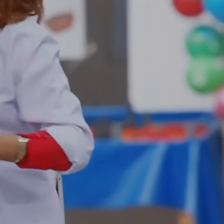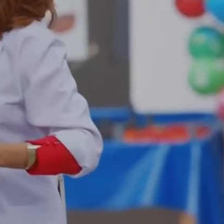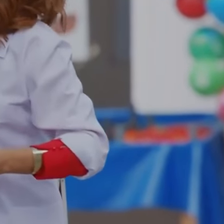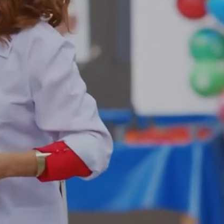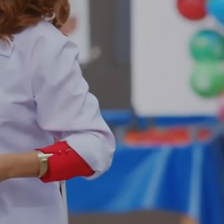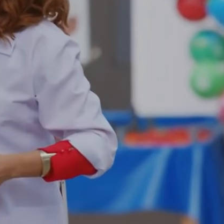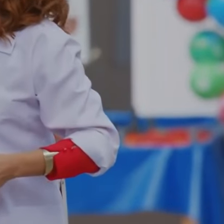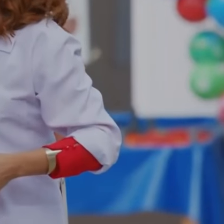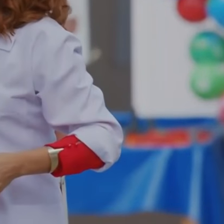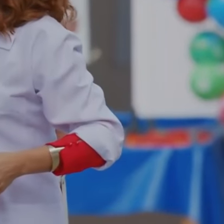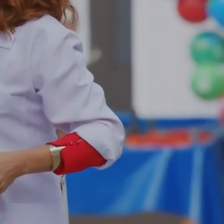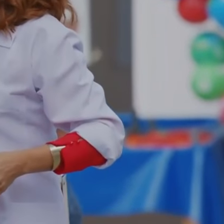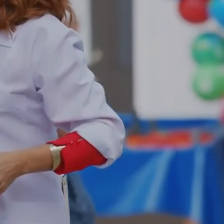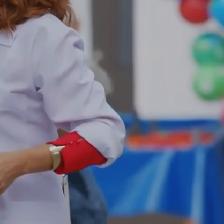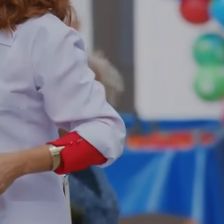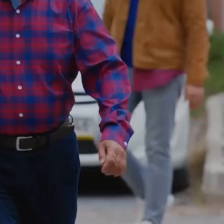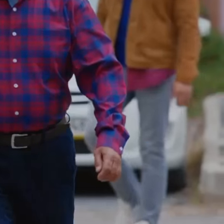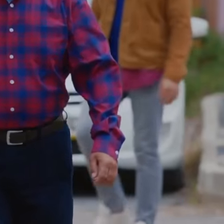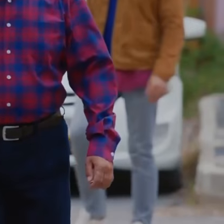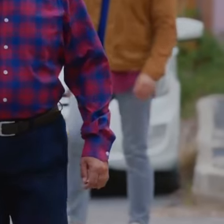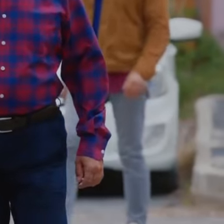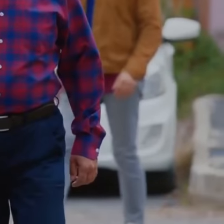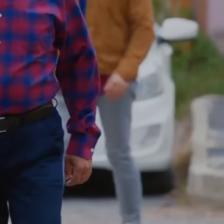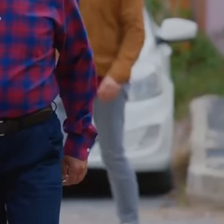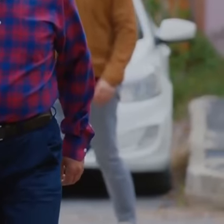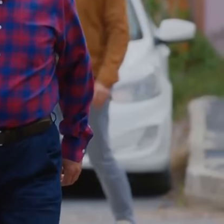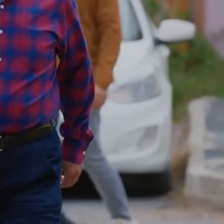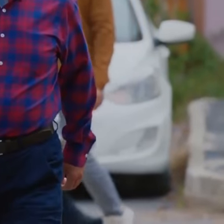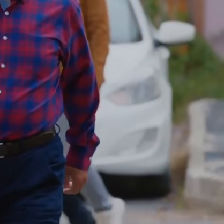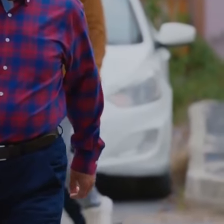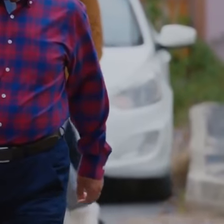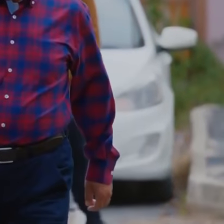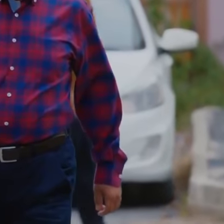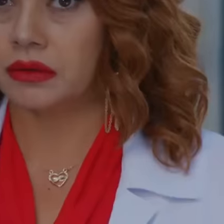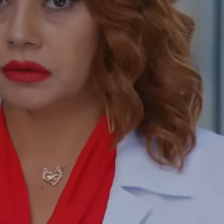Adile'nin boynundaki damarlar belirginleşiyor. Işımla yaklaşıyorlar.